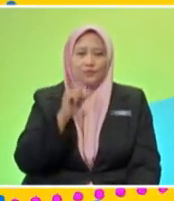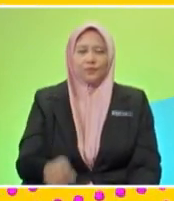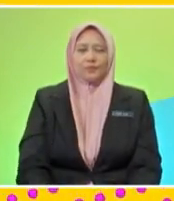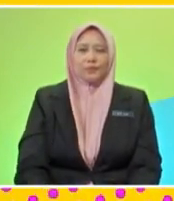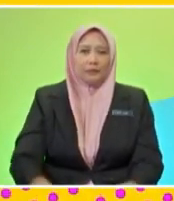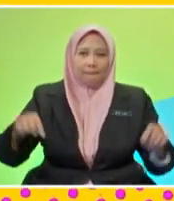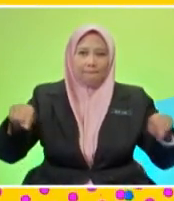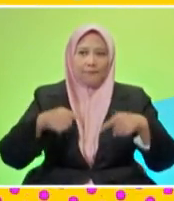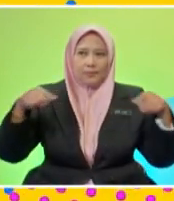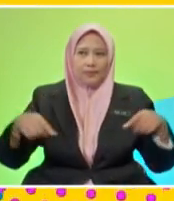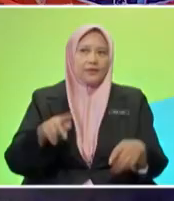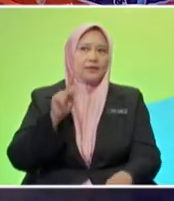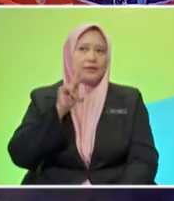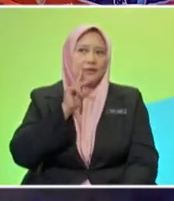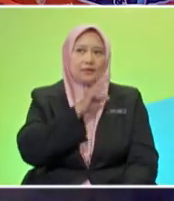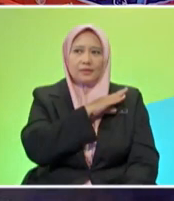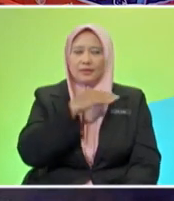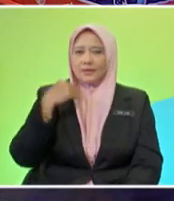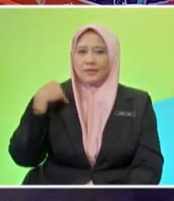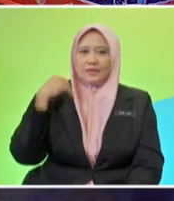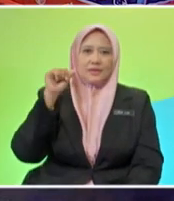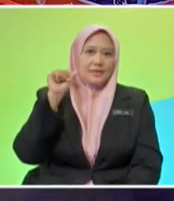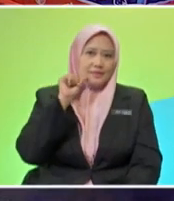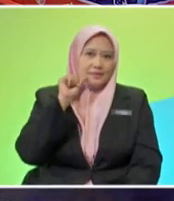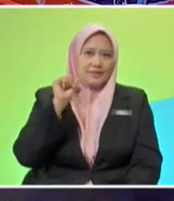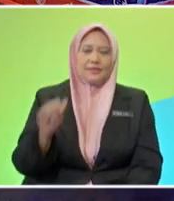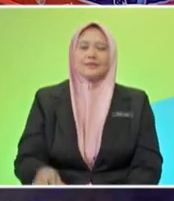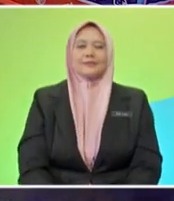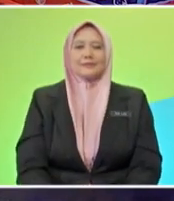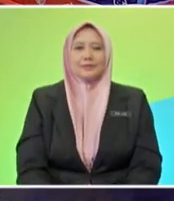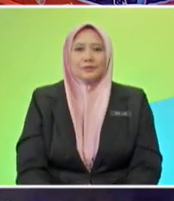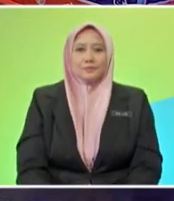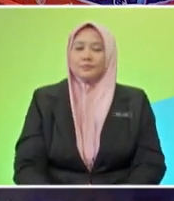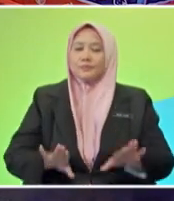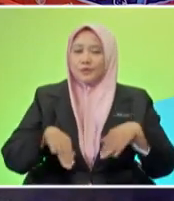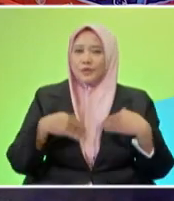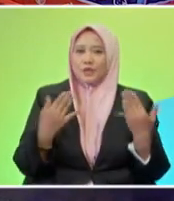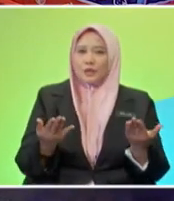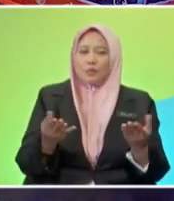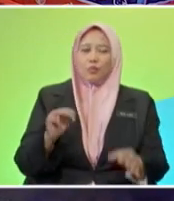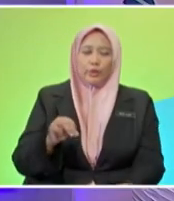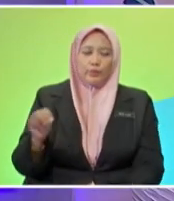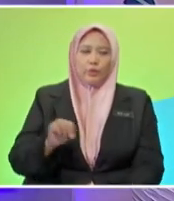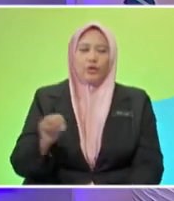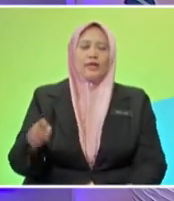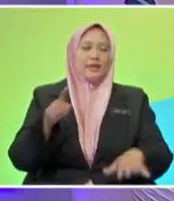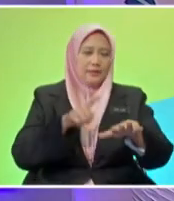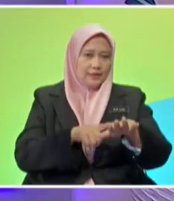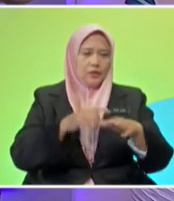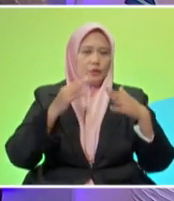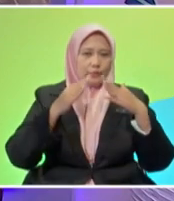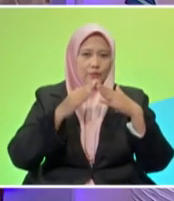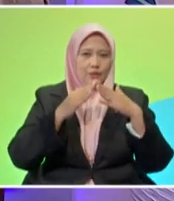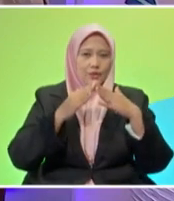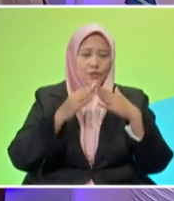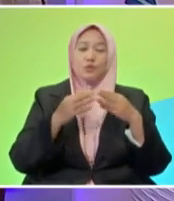juga Azahra. Bagaimana murid-murid di dalam Google Meet dan juga penonton yang berada di rumah ataupun di mana juga anda berada?